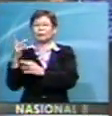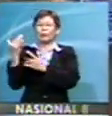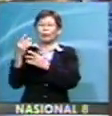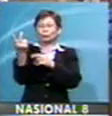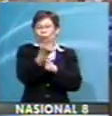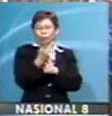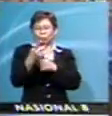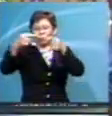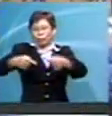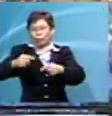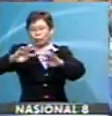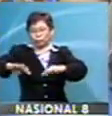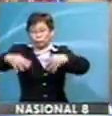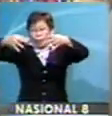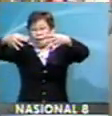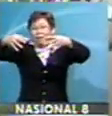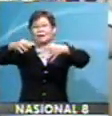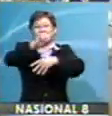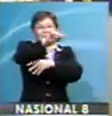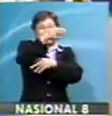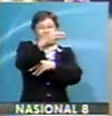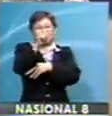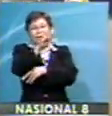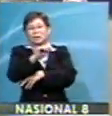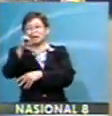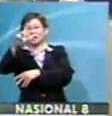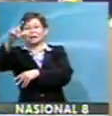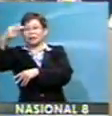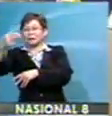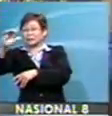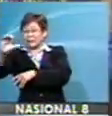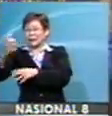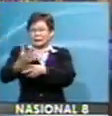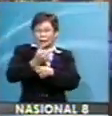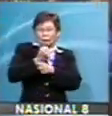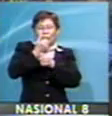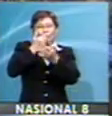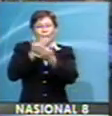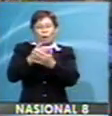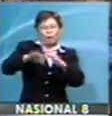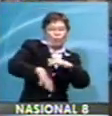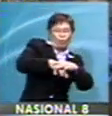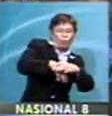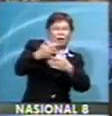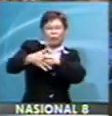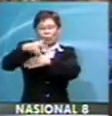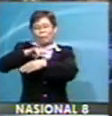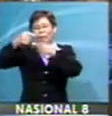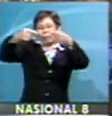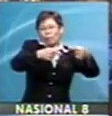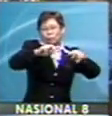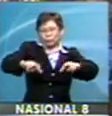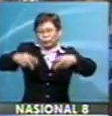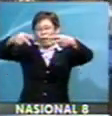kedua-dua perlawanan suku akhir itu ialah THT dan klhc yang mendapat buy dalam undian awal perlawanan